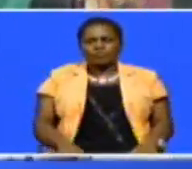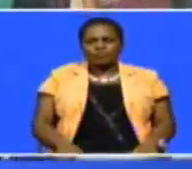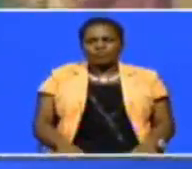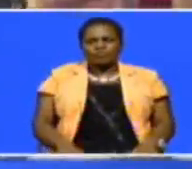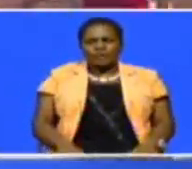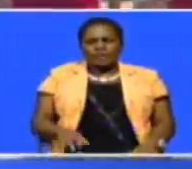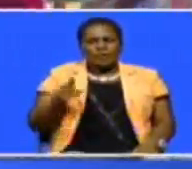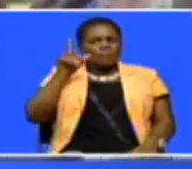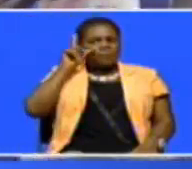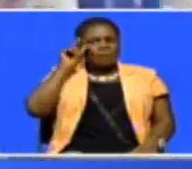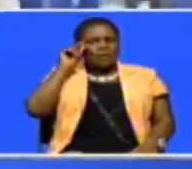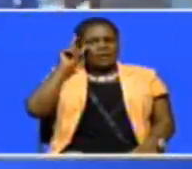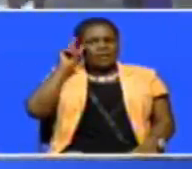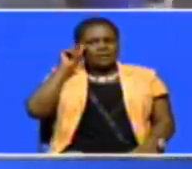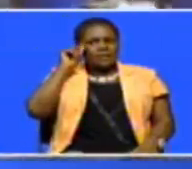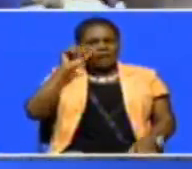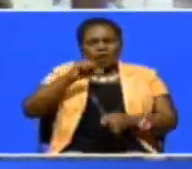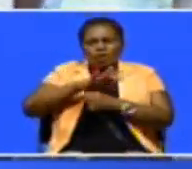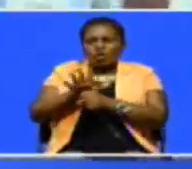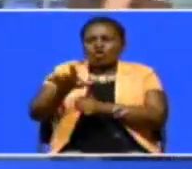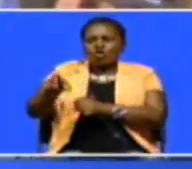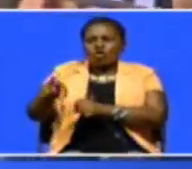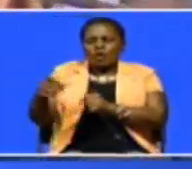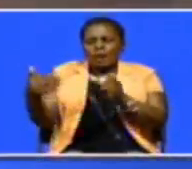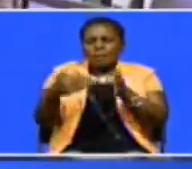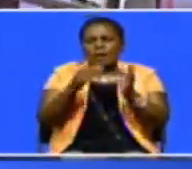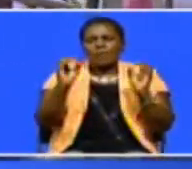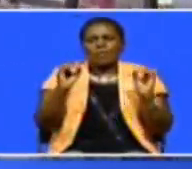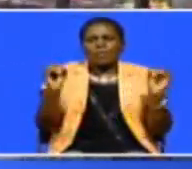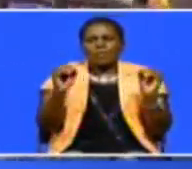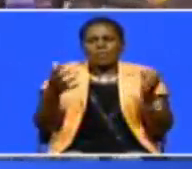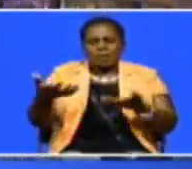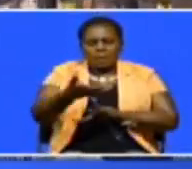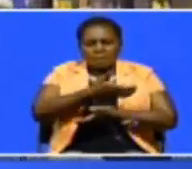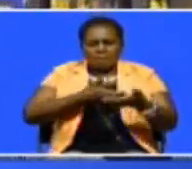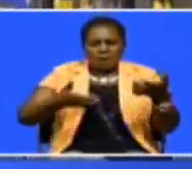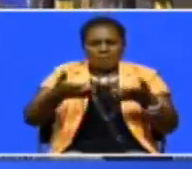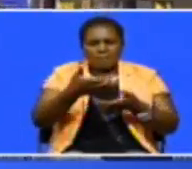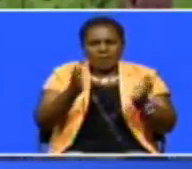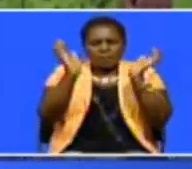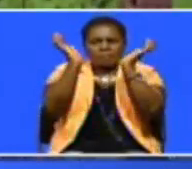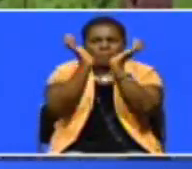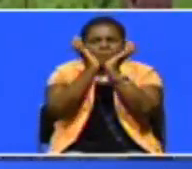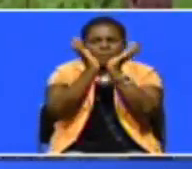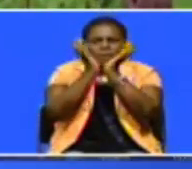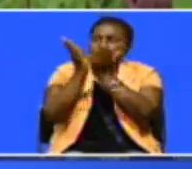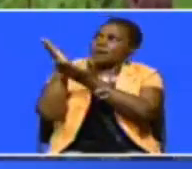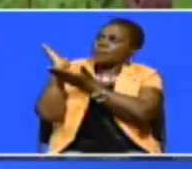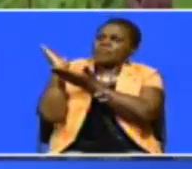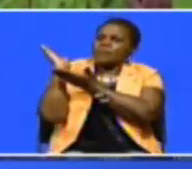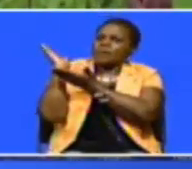Katika kaunti ya Mombasa, zimwi la korona halikuwazuia Waislamu kujumuika katika uwanja maarufu wa mbuzi wa